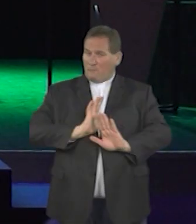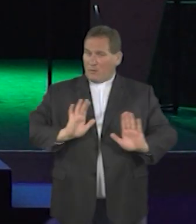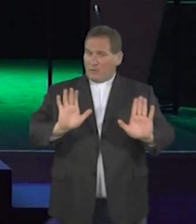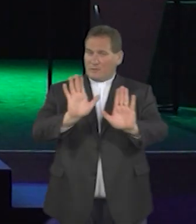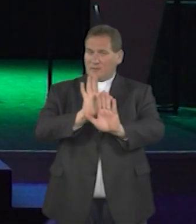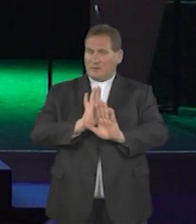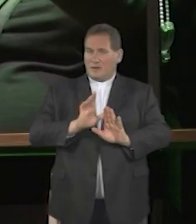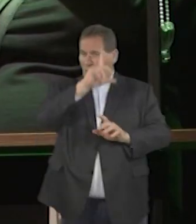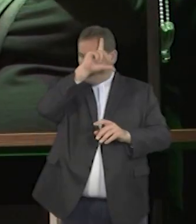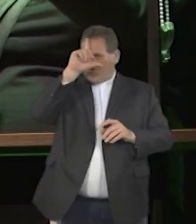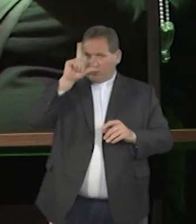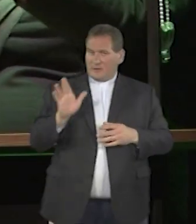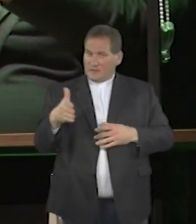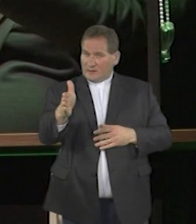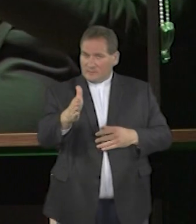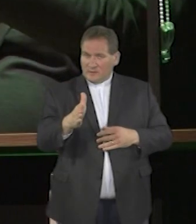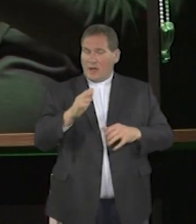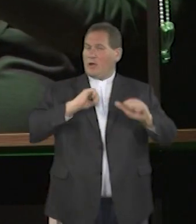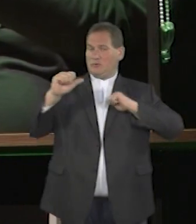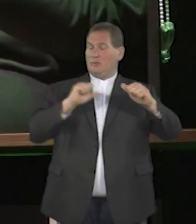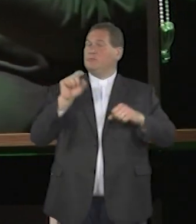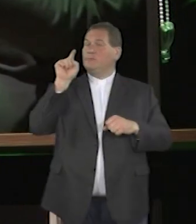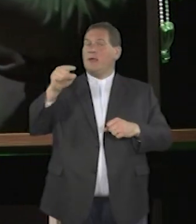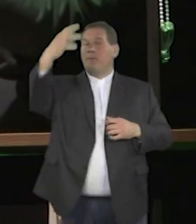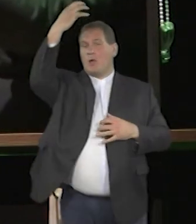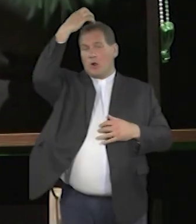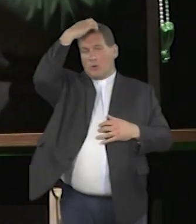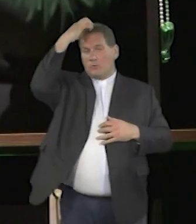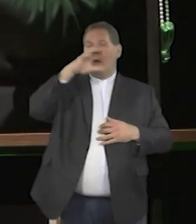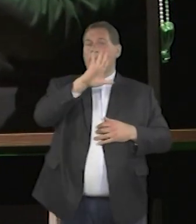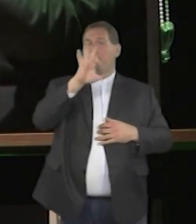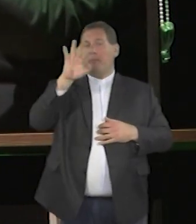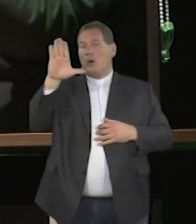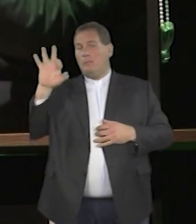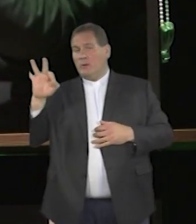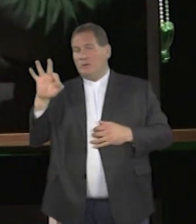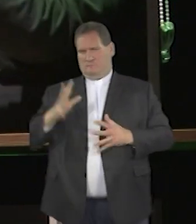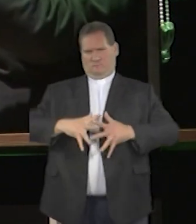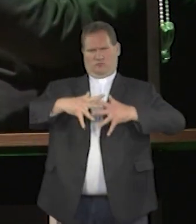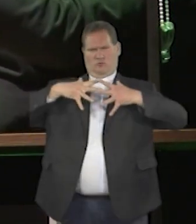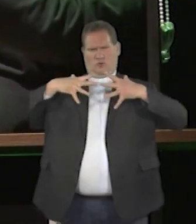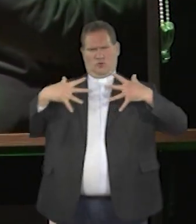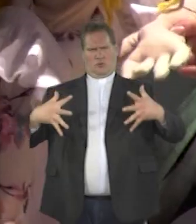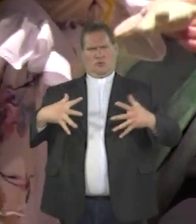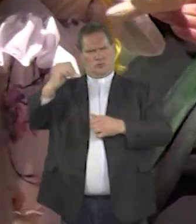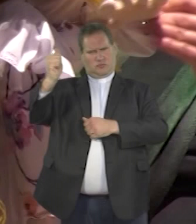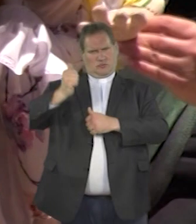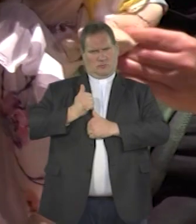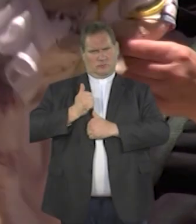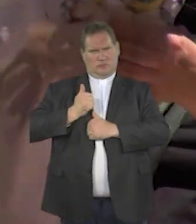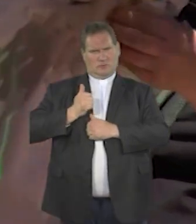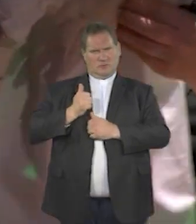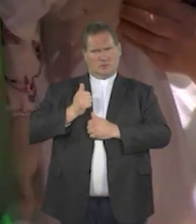i ludny. A panował tam król Bobo, wielki wojownik.